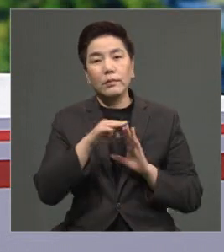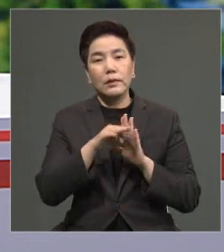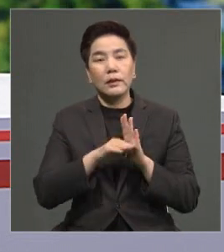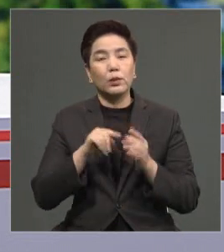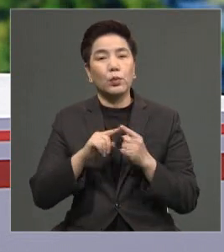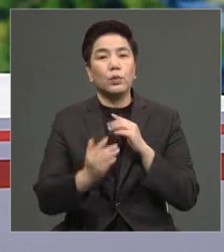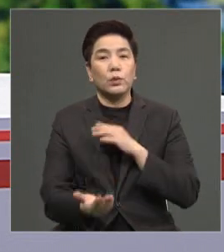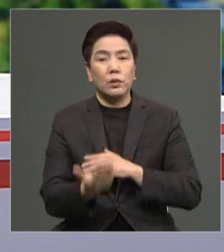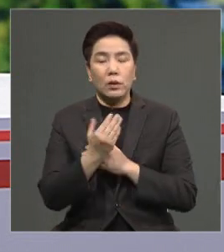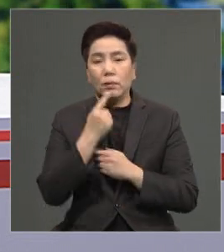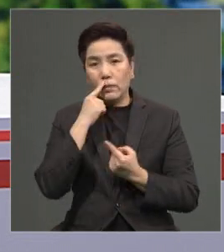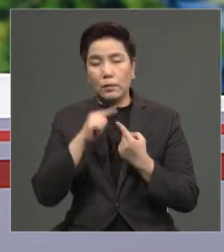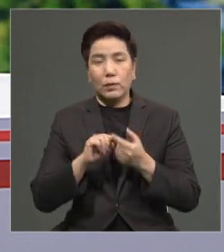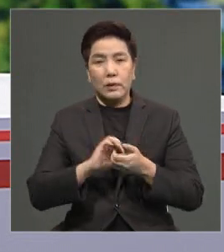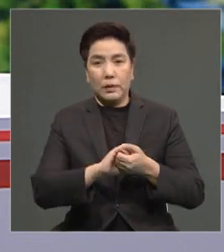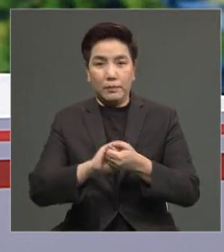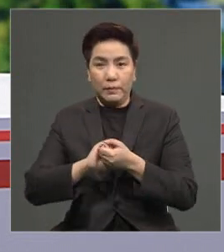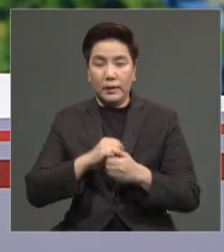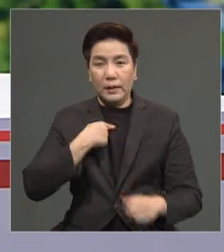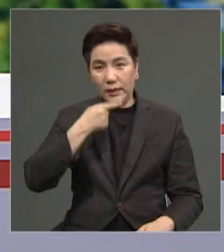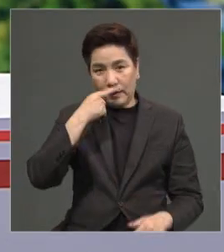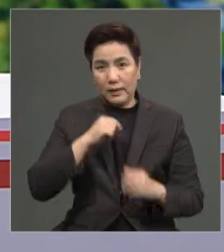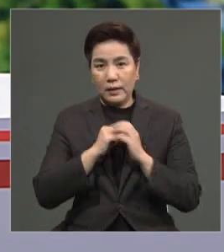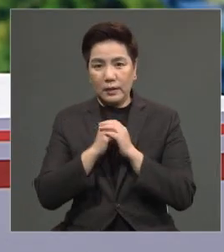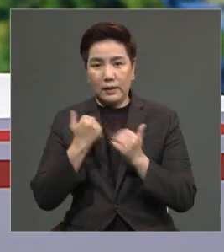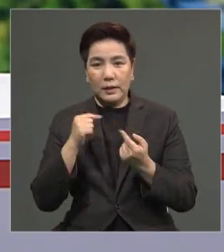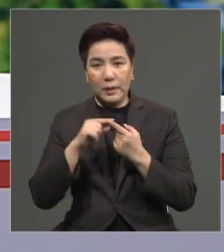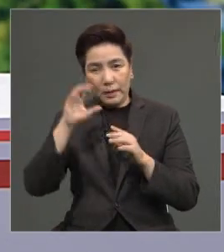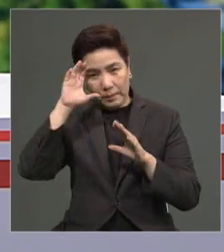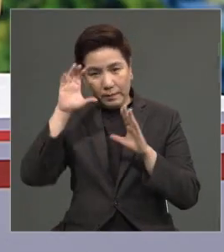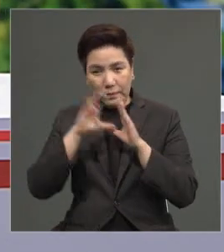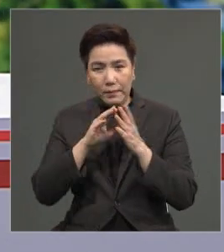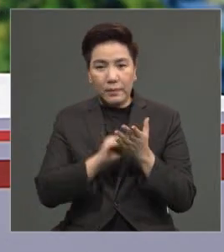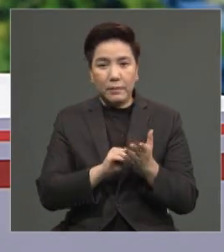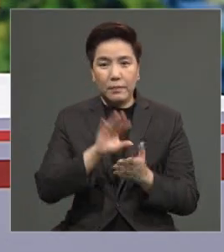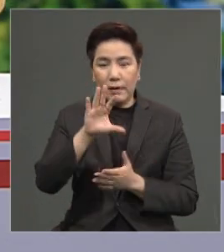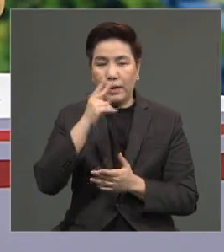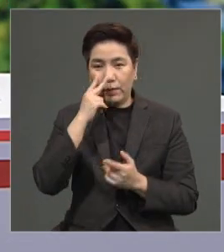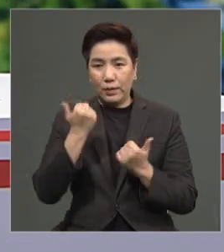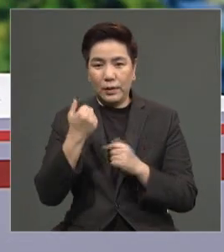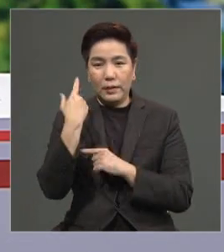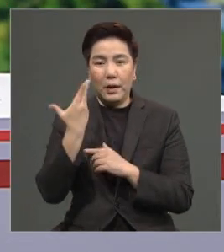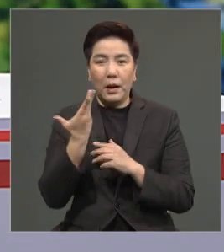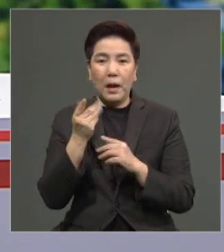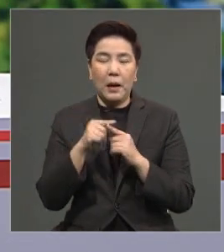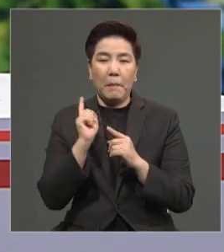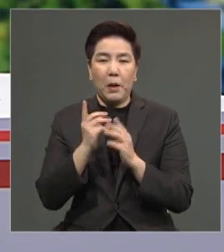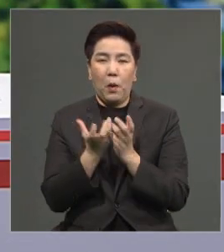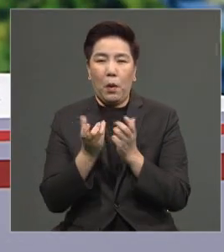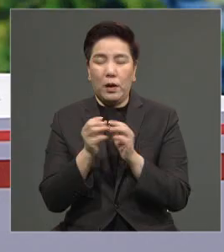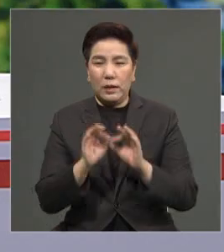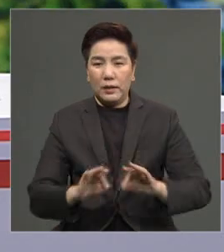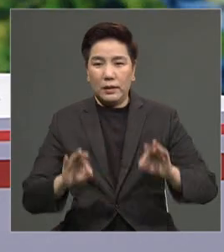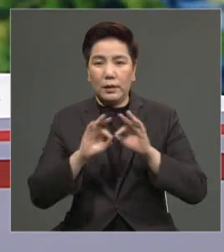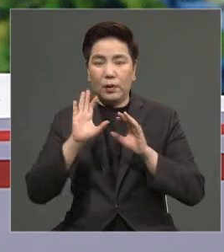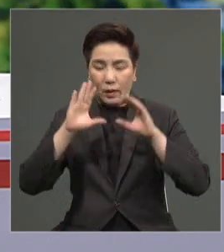วงเช้าที่ผ่านมาถึงความสัมพันธ์ระหว่างไทยจีนเรื่องนี้เดี๋ยวเราจะมีภาพมานำเสนอเพราะว่าในส่วนของพระเขี้ยวแก้วนั้นเป็นสิ่งที่ทางประธานา